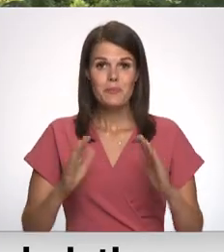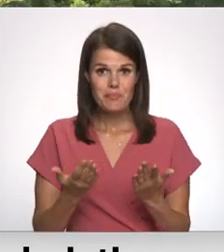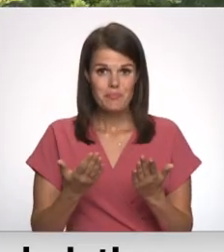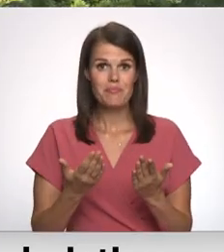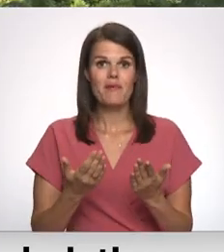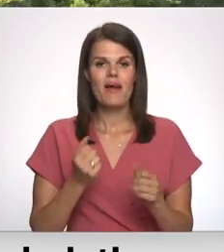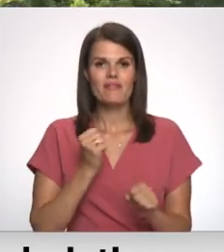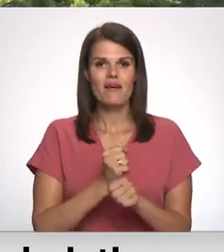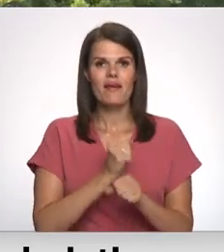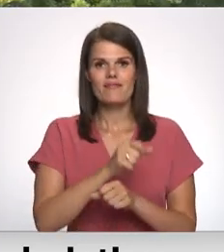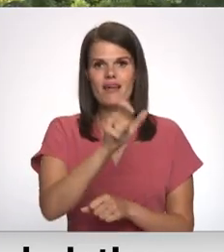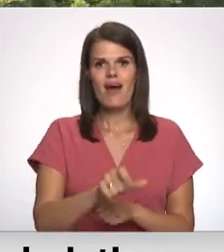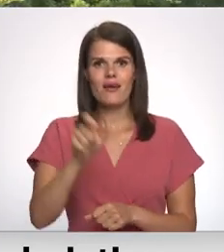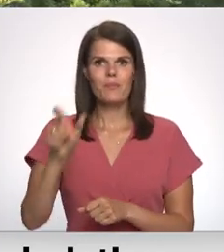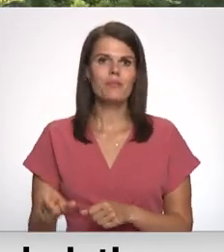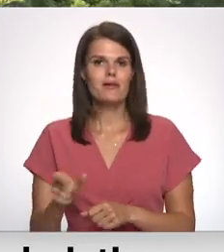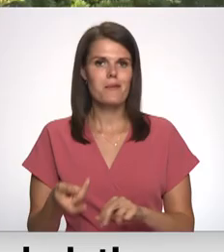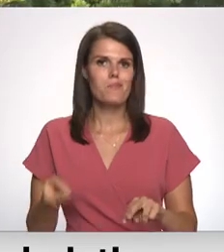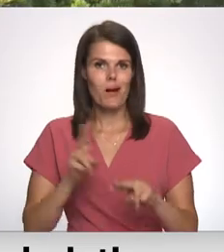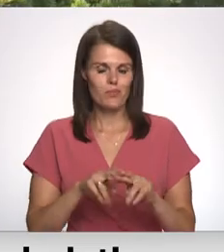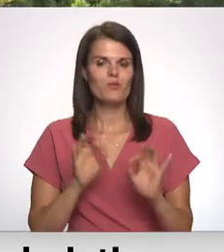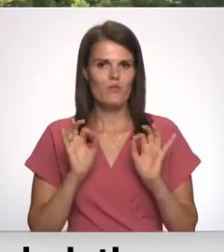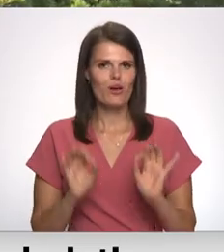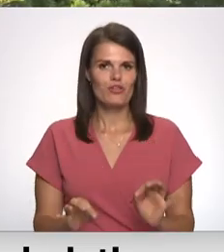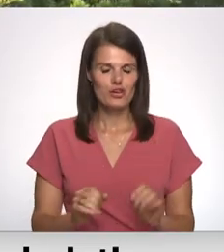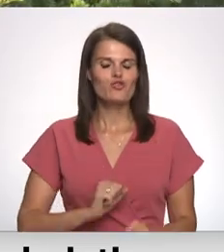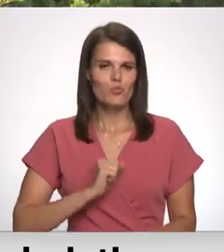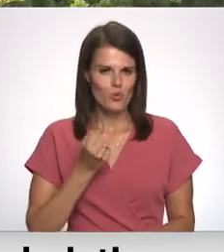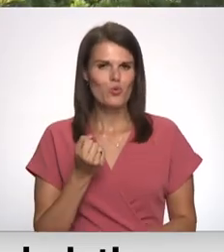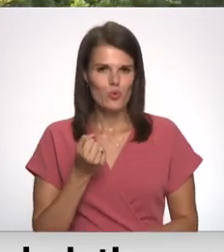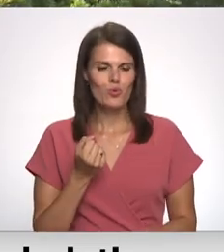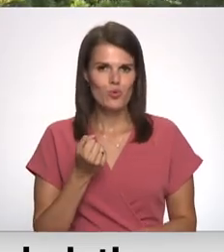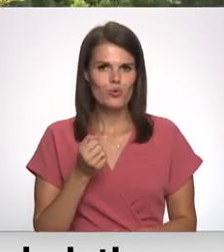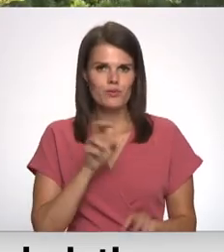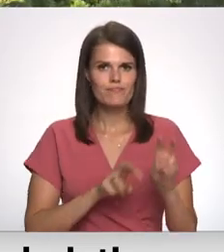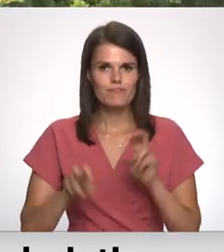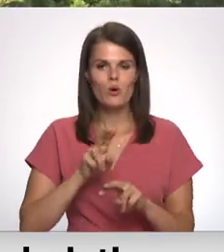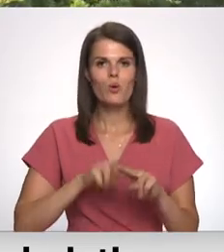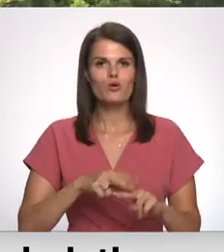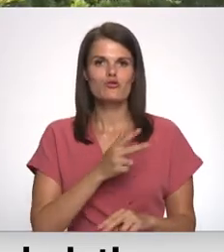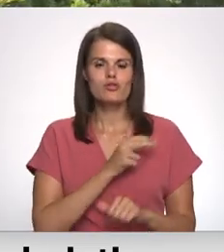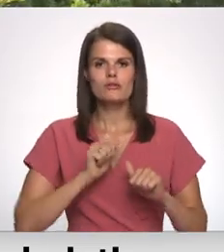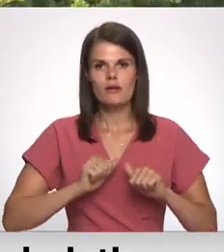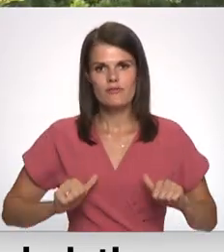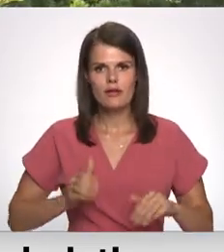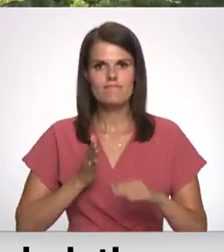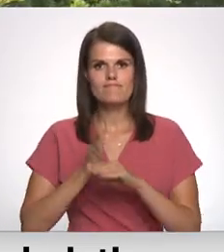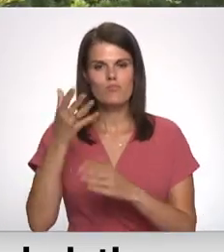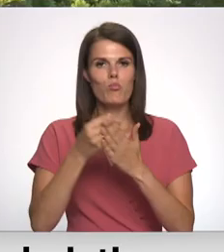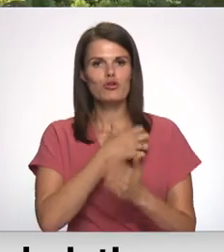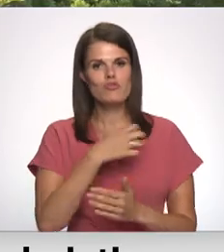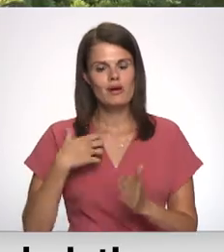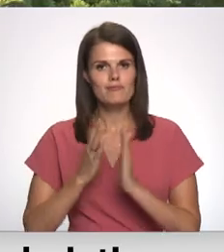ar darba spēka rokām pat tiešām ir grūtāk, un sociālās dienests ir vērsies pašvaldībā